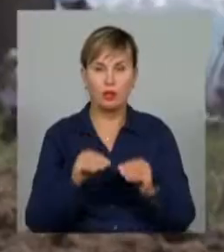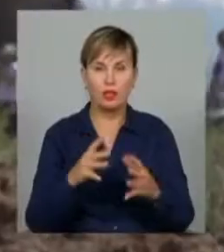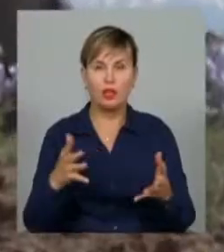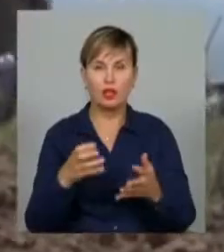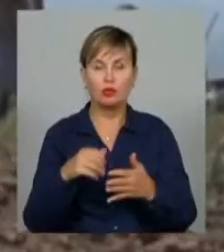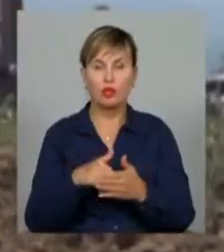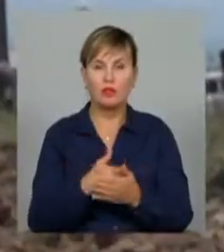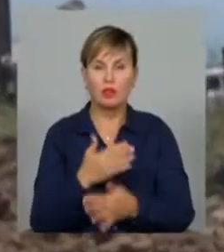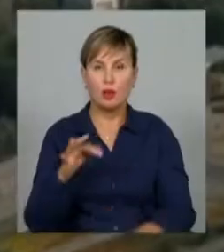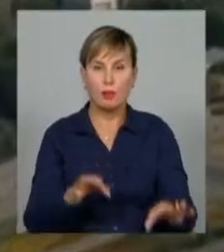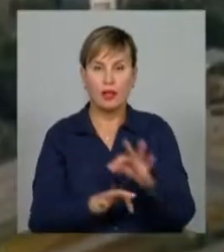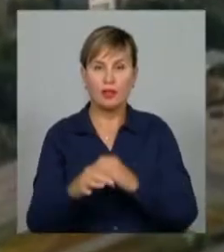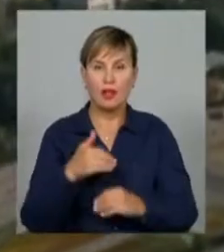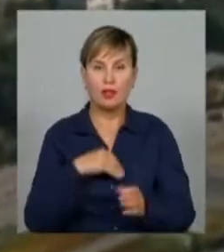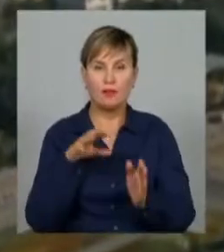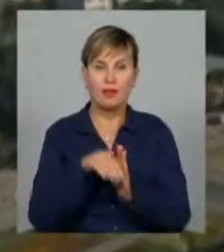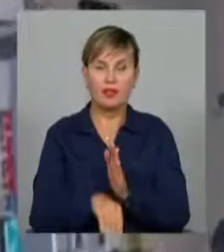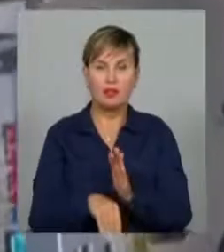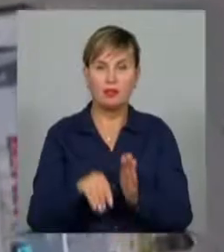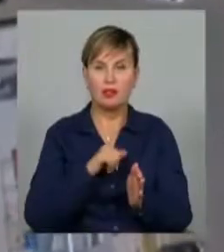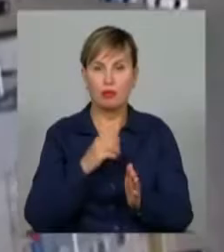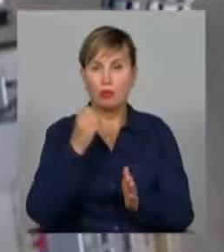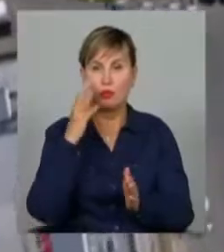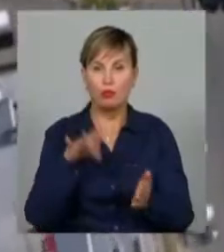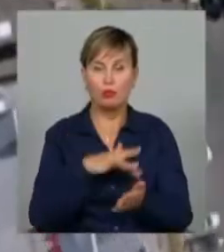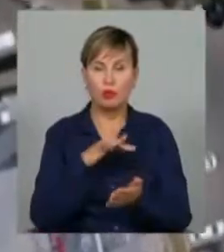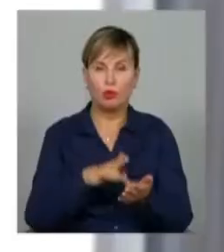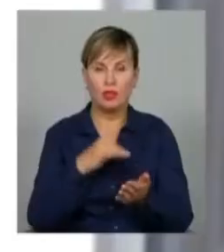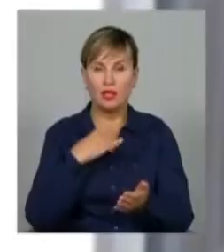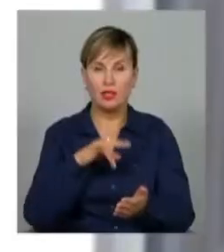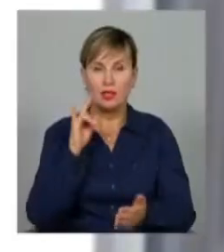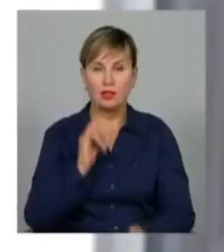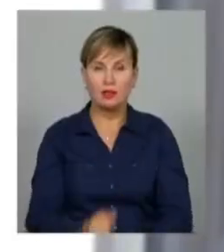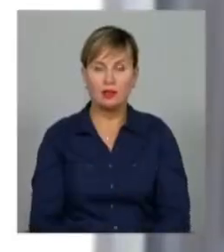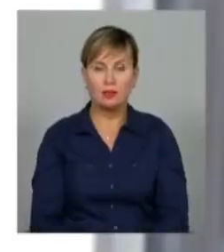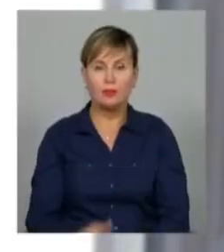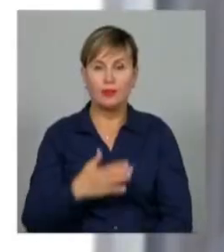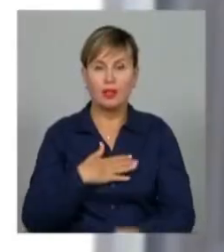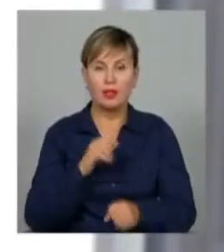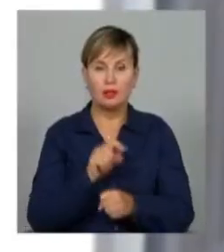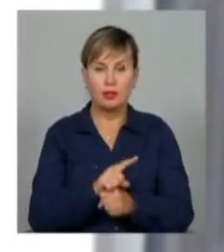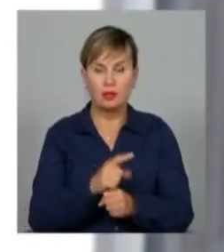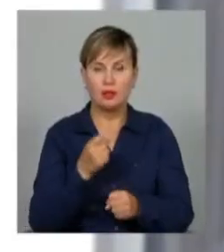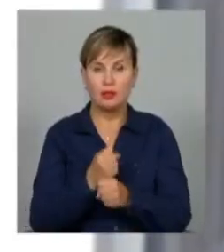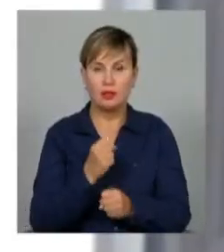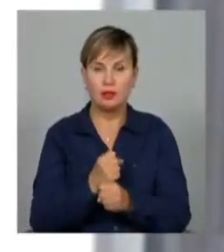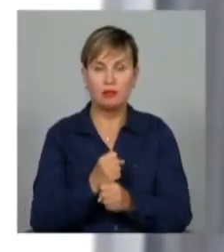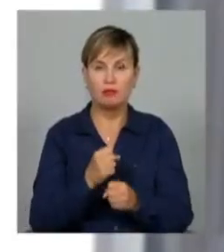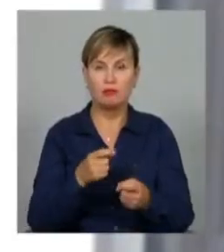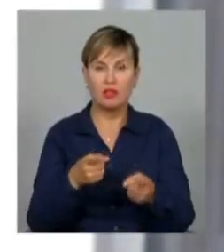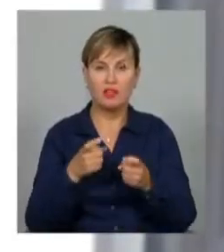еще инновационные проекты намерены внедрить в самом умном городе Казахстана? А наша задача как IT-совета максимально